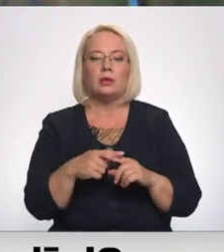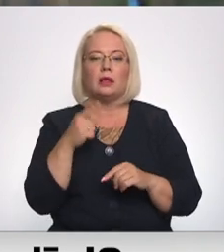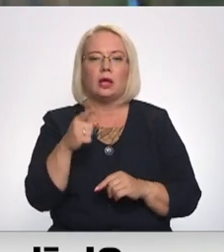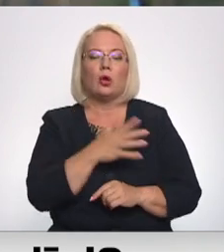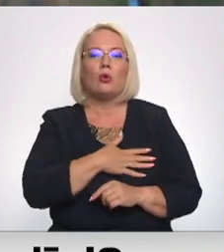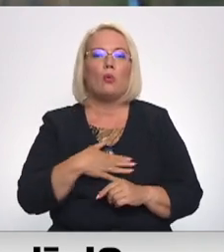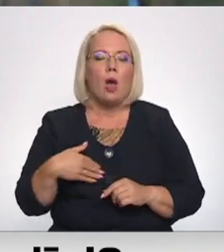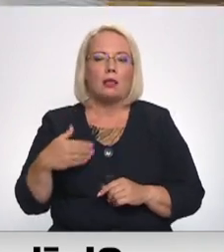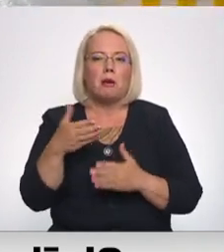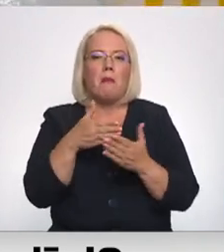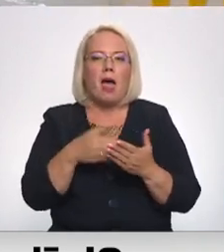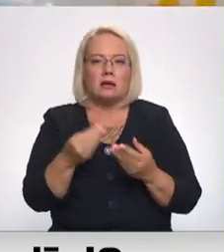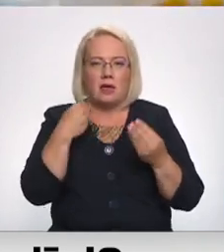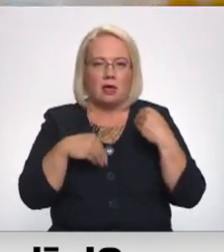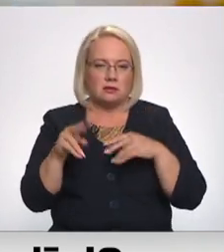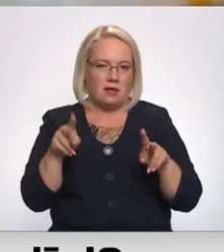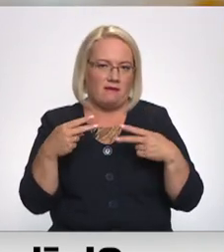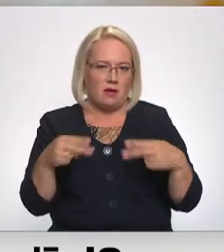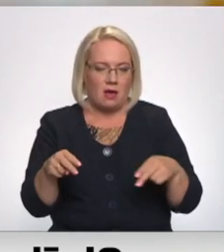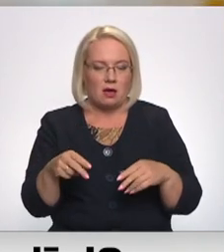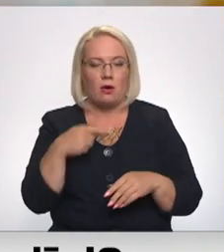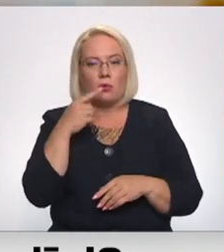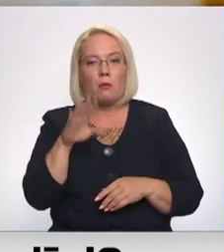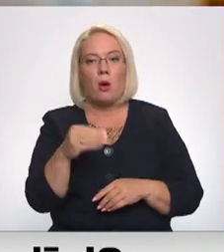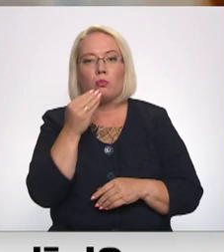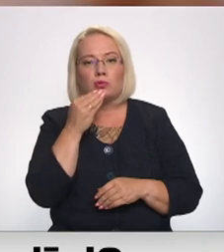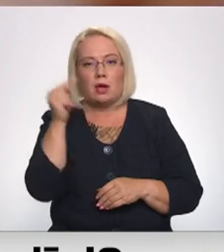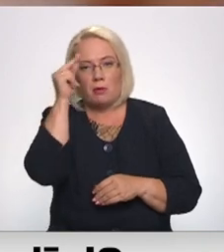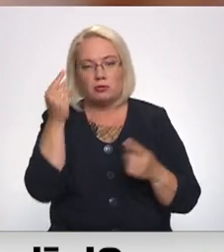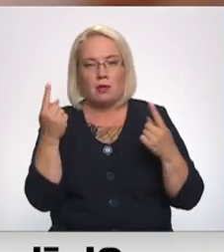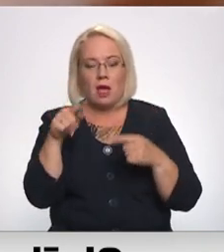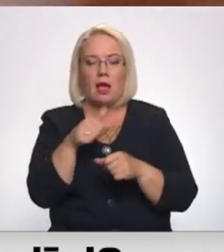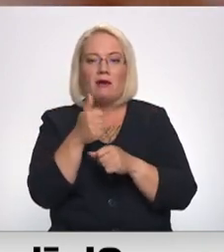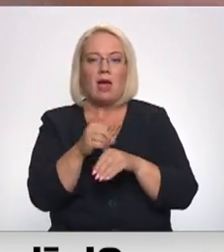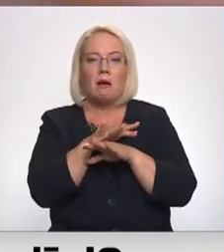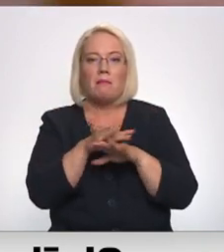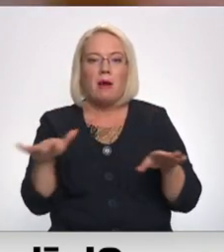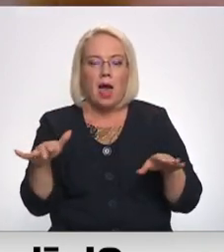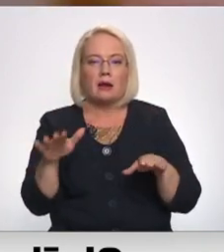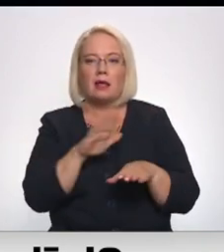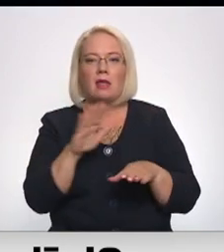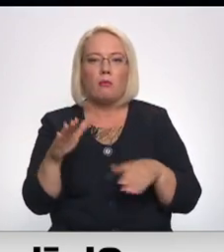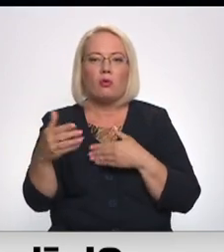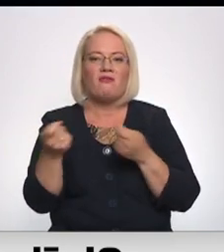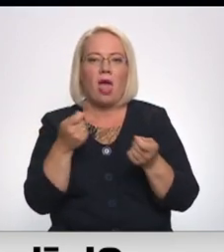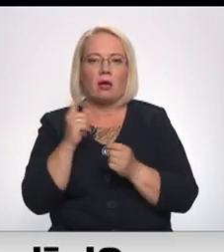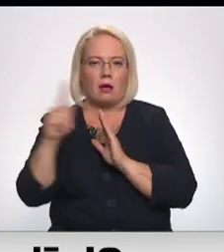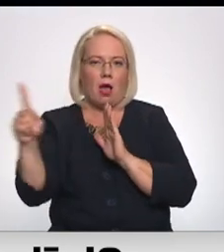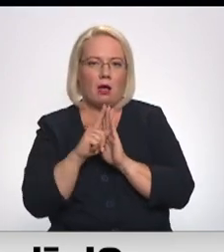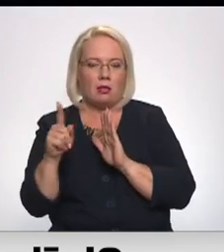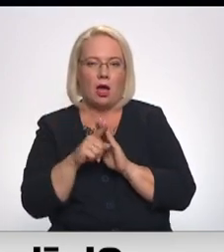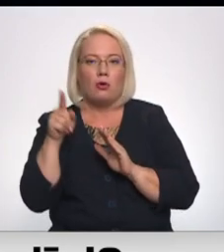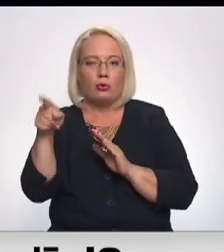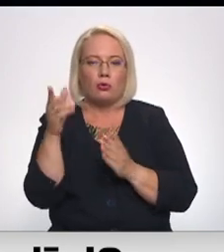ļoti aizrauties nevajag. Runājot par pusdienām mācību laikā, galvenais, lai bērni tās neietur tuvākajā veikalā, jo tajā visticamāk